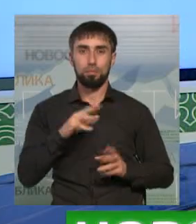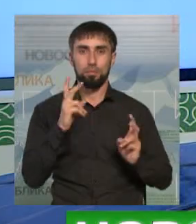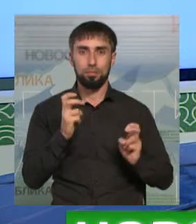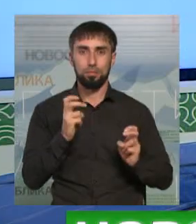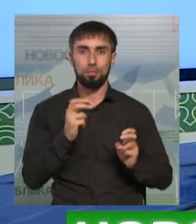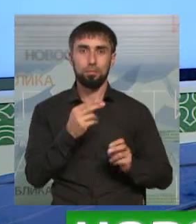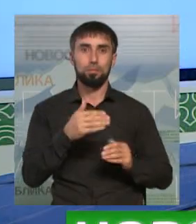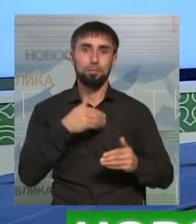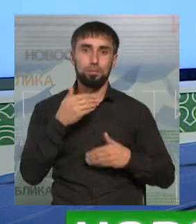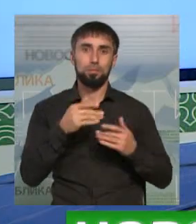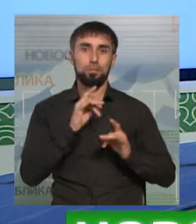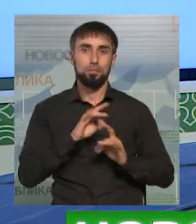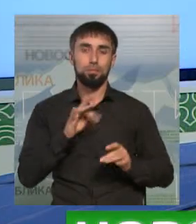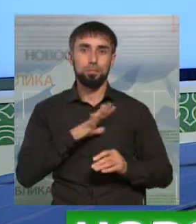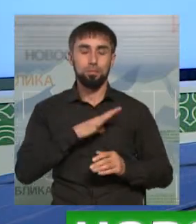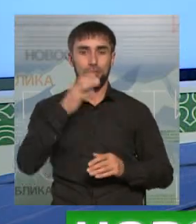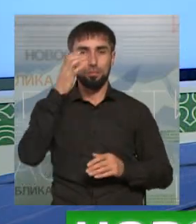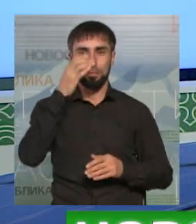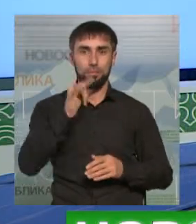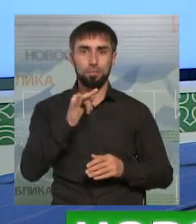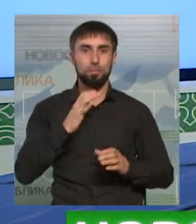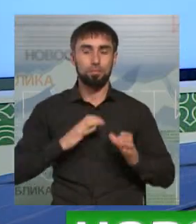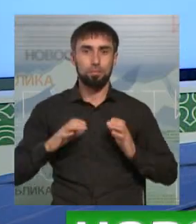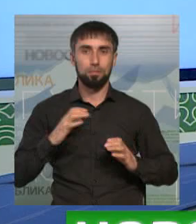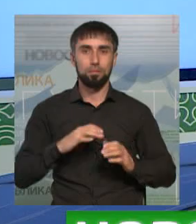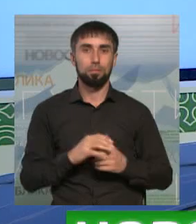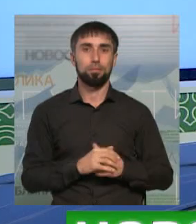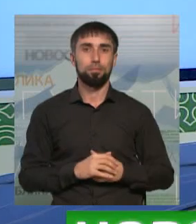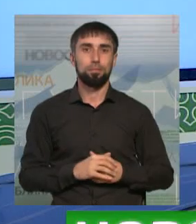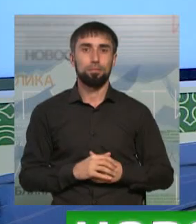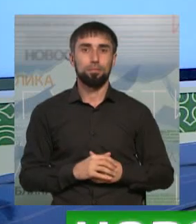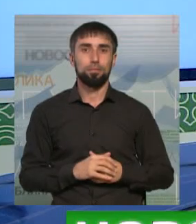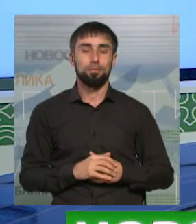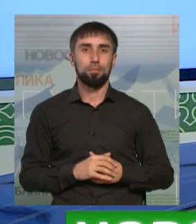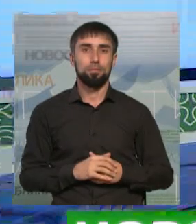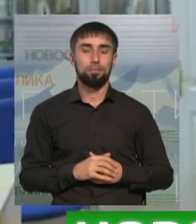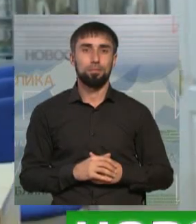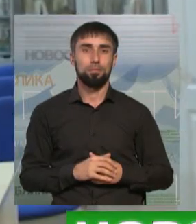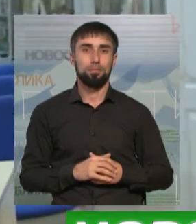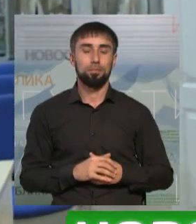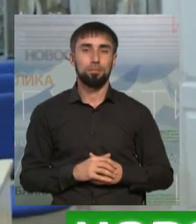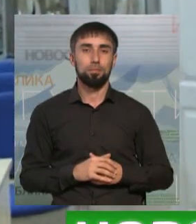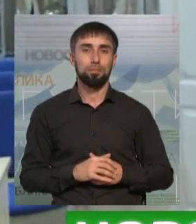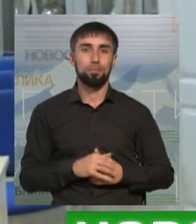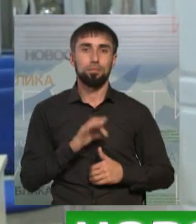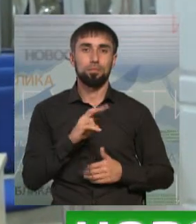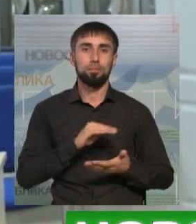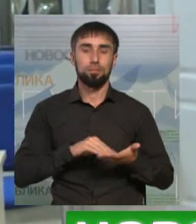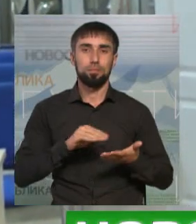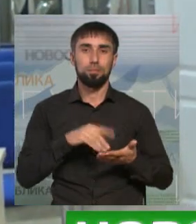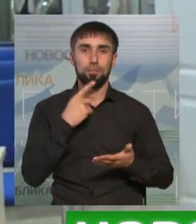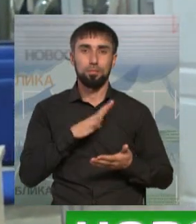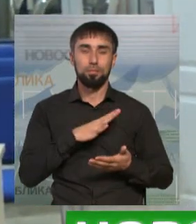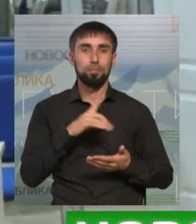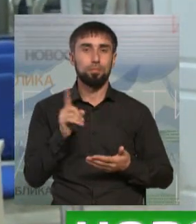мероприятия с докладами выступили научные деятели, студенты и религиозные деятели. Диана Дударова расскажет. Он писал, что не принадлежит ни к одной